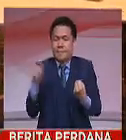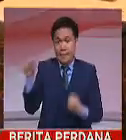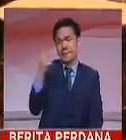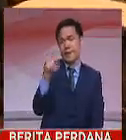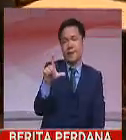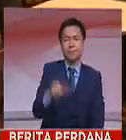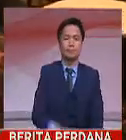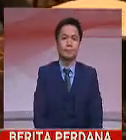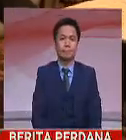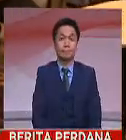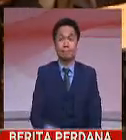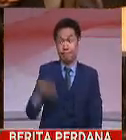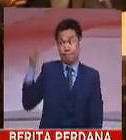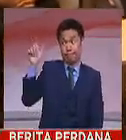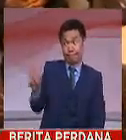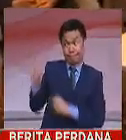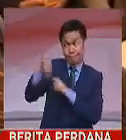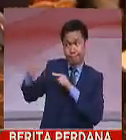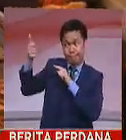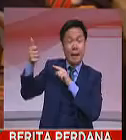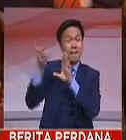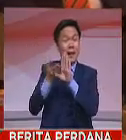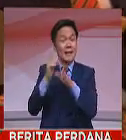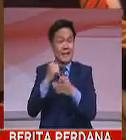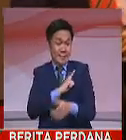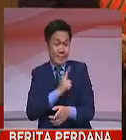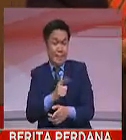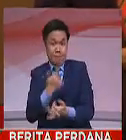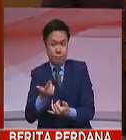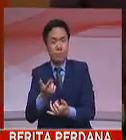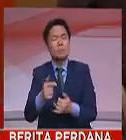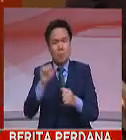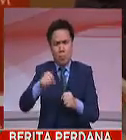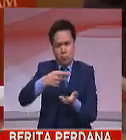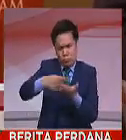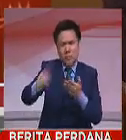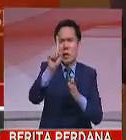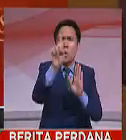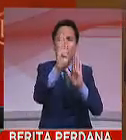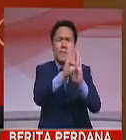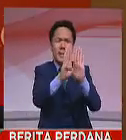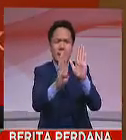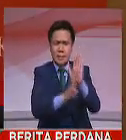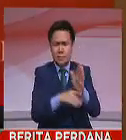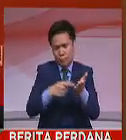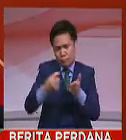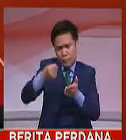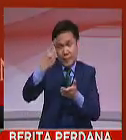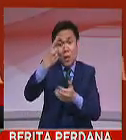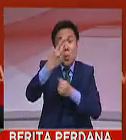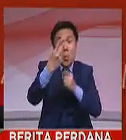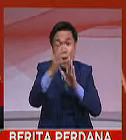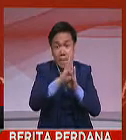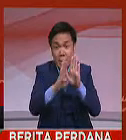Dalam hal itu, Muazzam Muhammad berkata Bank Islam sedia menawarkan pembiayaan berjumlah RM1 bilion bagi tempoh setahun kepada 6